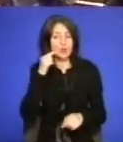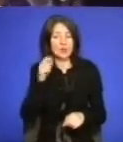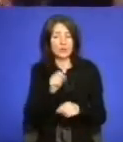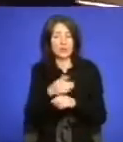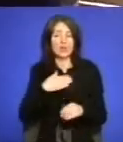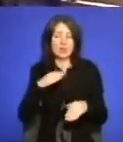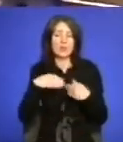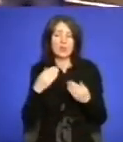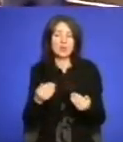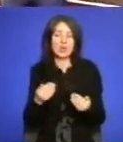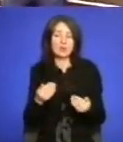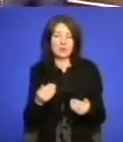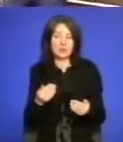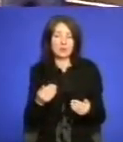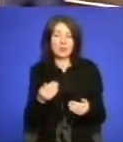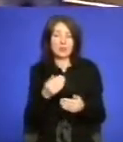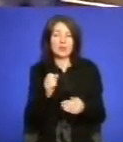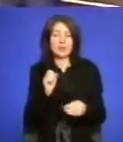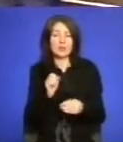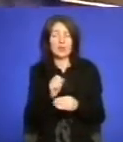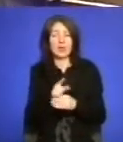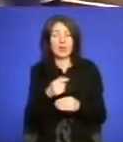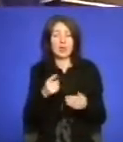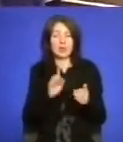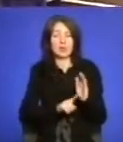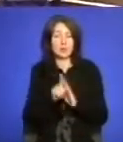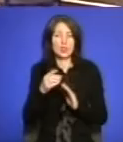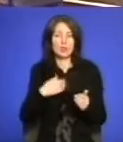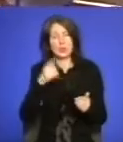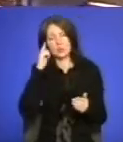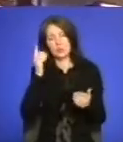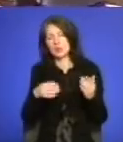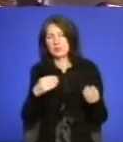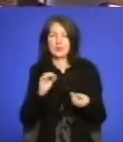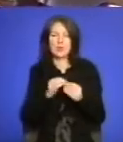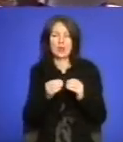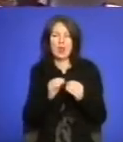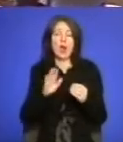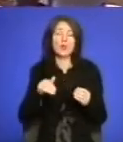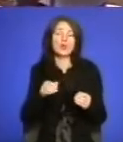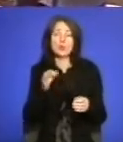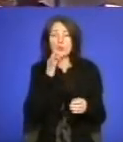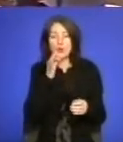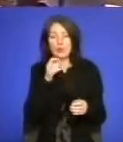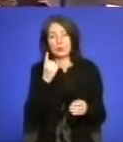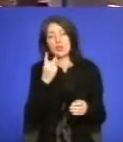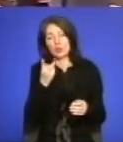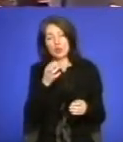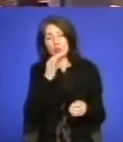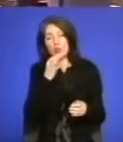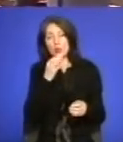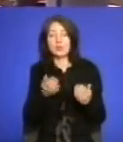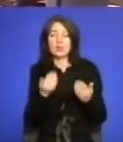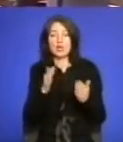спершу якось віднесла до цього писанки там якось скло від а потім перше друга дуже сподобалось взагалі навіть додому Зробила собі декілька